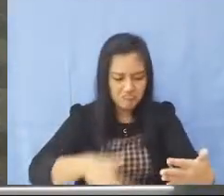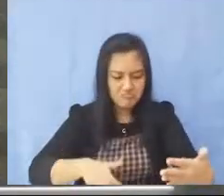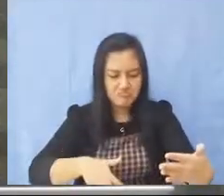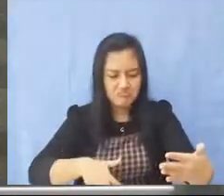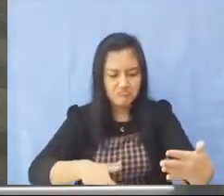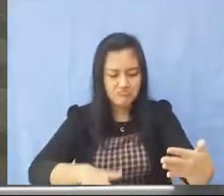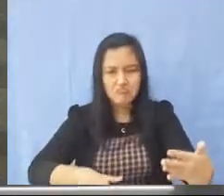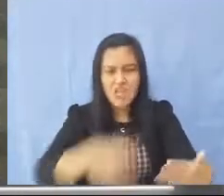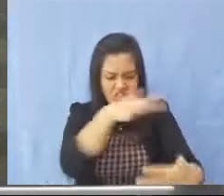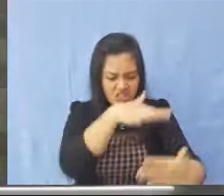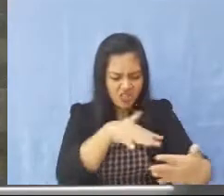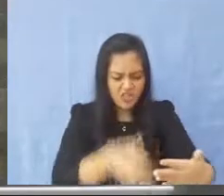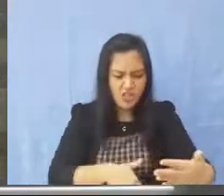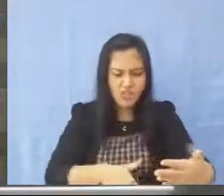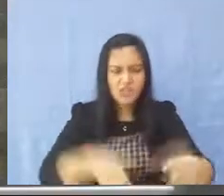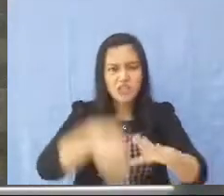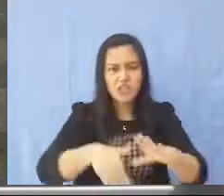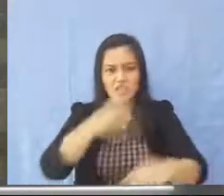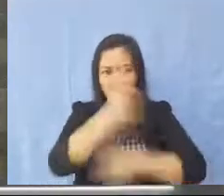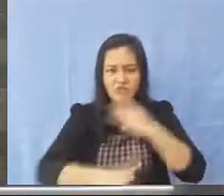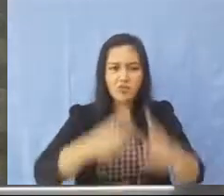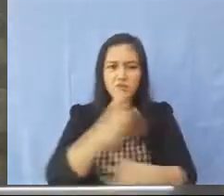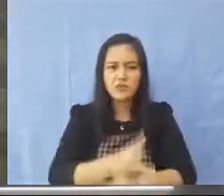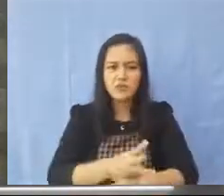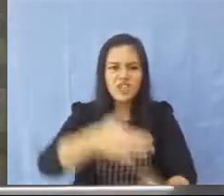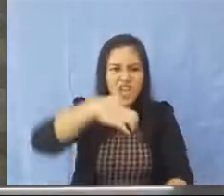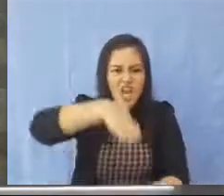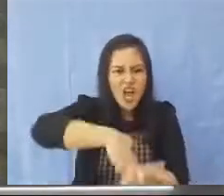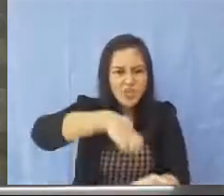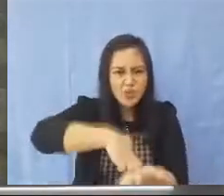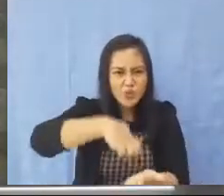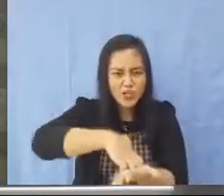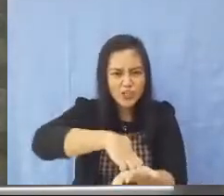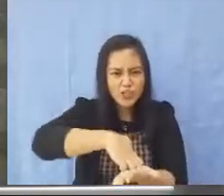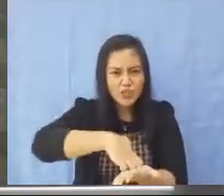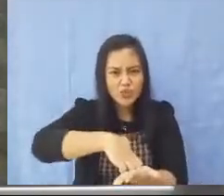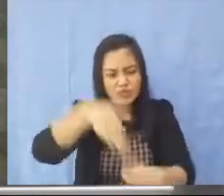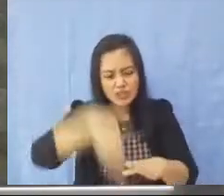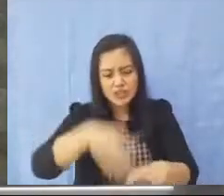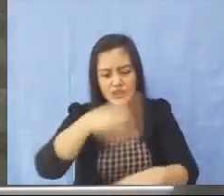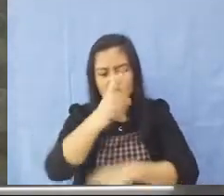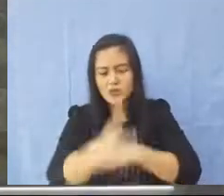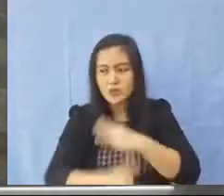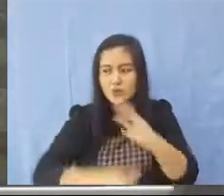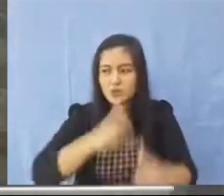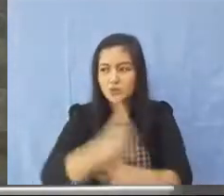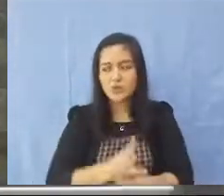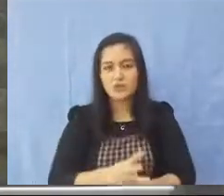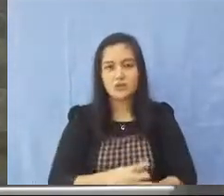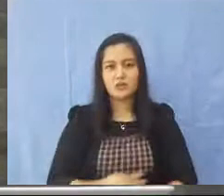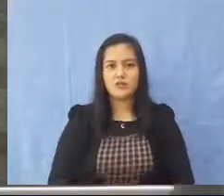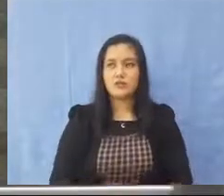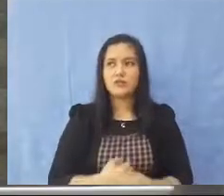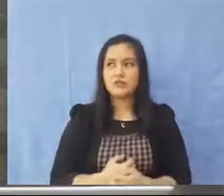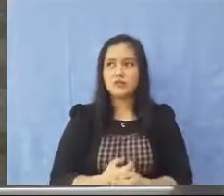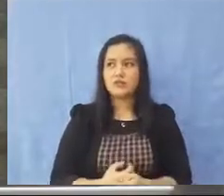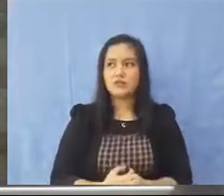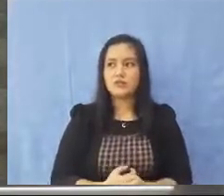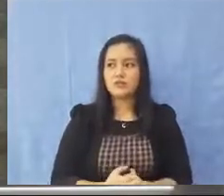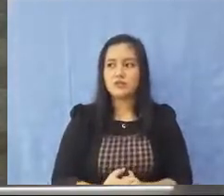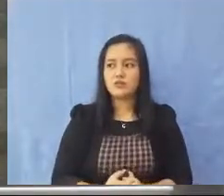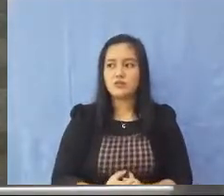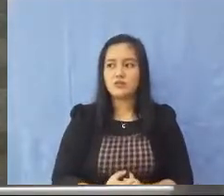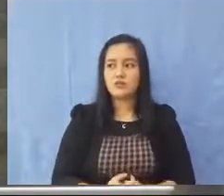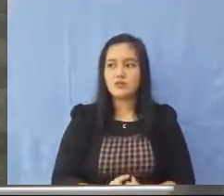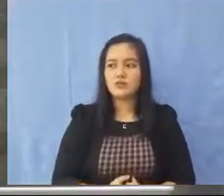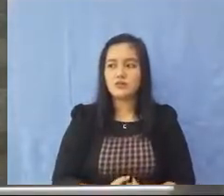po may solidong pag-aaral sa salita ng Diyos. Ingatan nyo po because what they are introducing, nalaman ko nga lang po ito